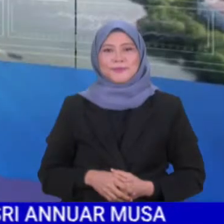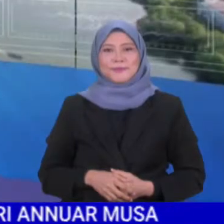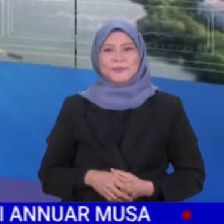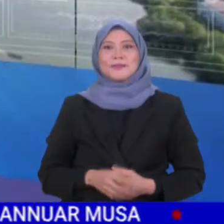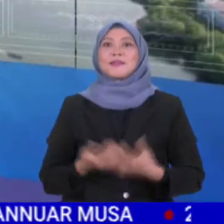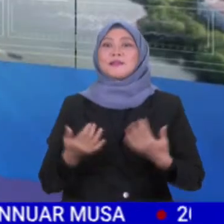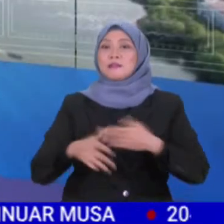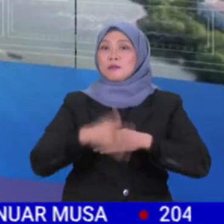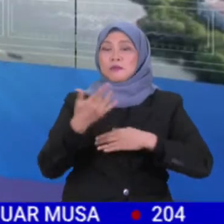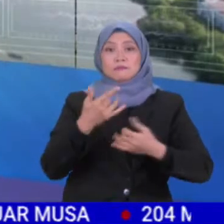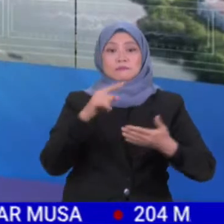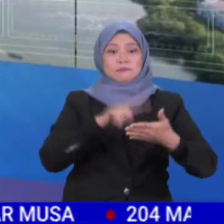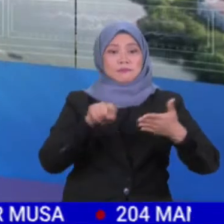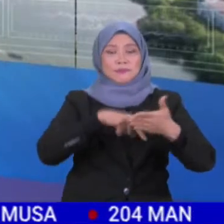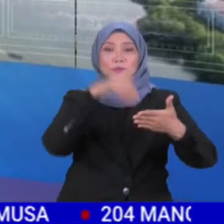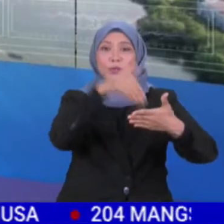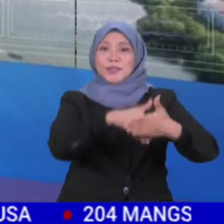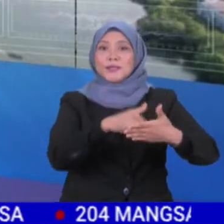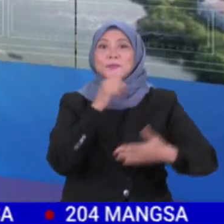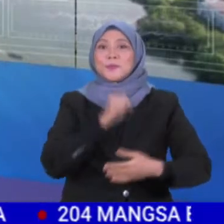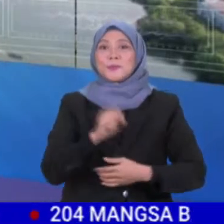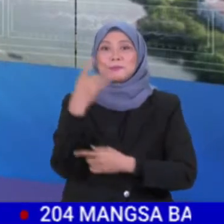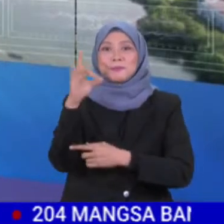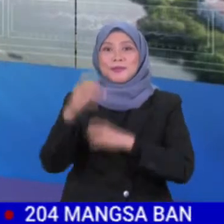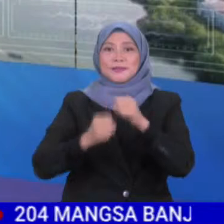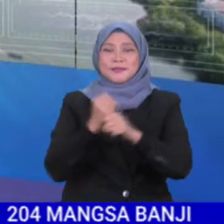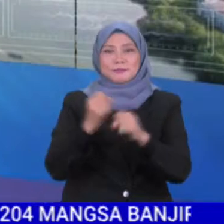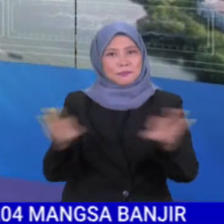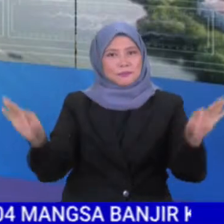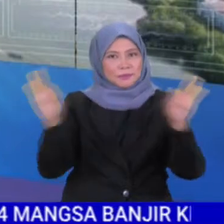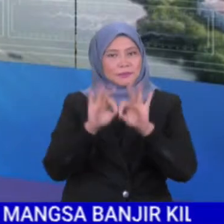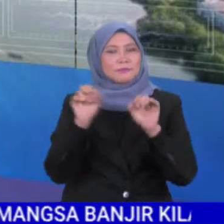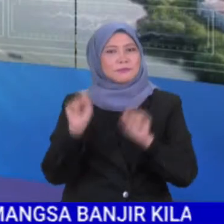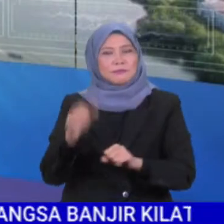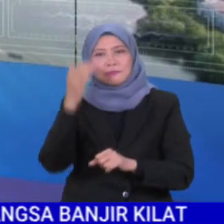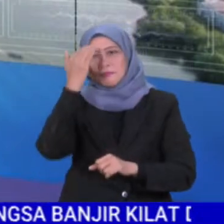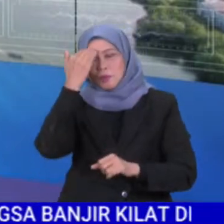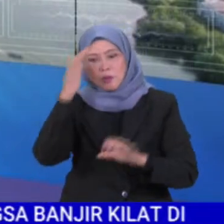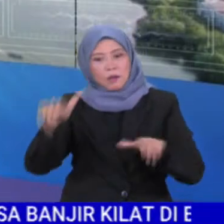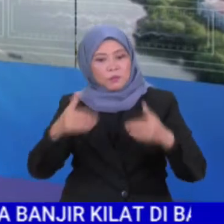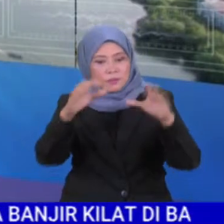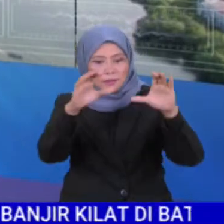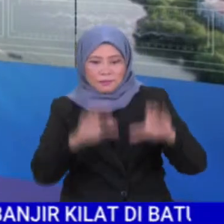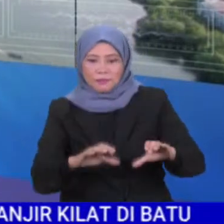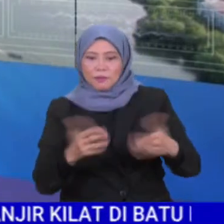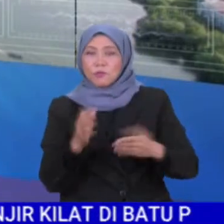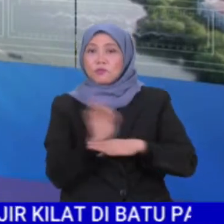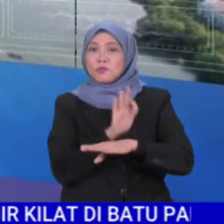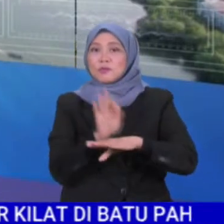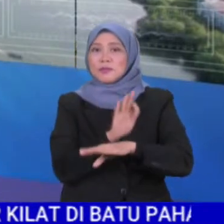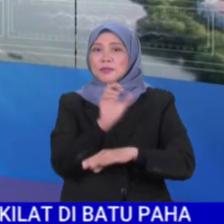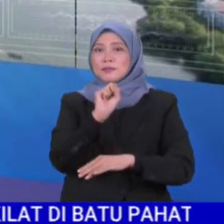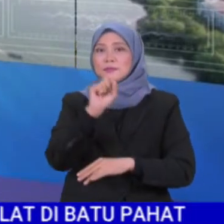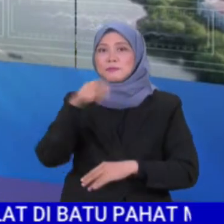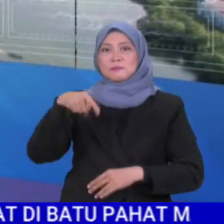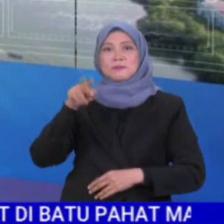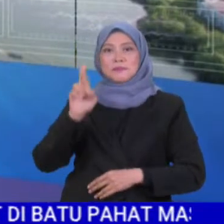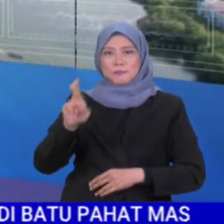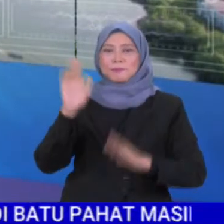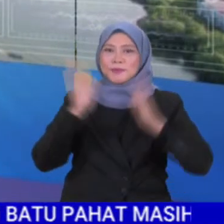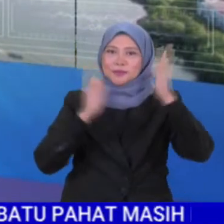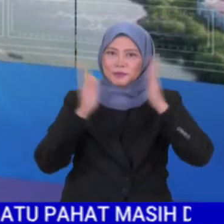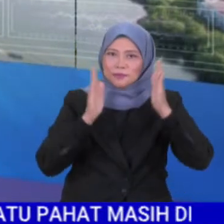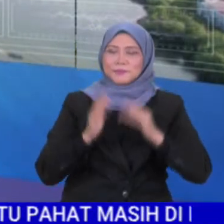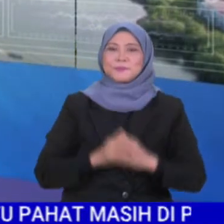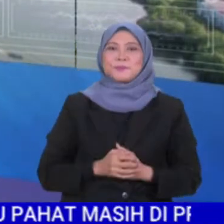Pendedahan awal kepada pengundi berumur 18 tahun penting bagi membolehkan mereka mengetahui tata cara dan fungsi Suruhanjaya Pilihan Raya SPR